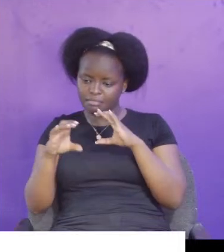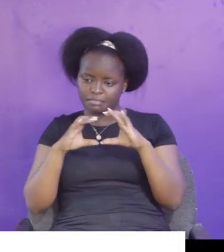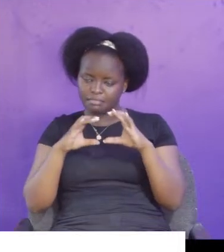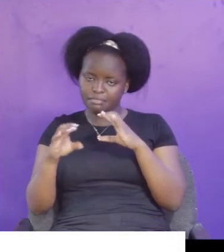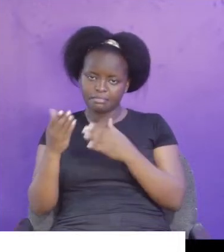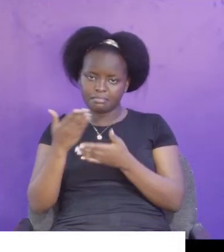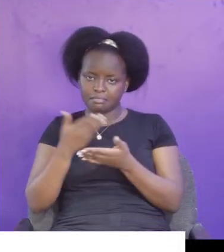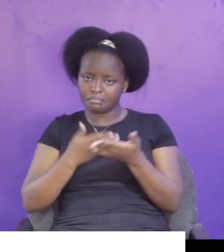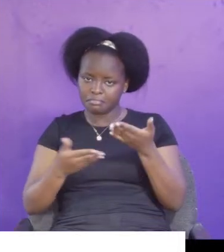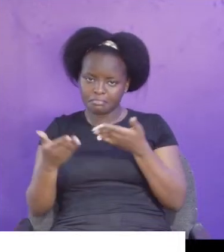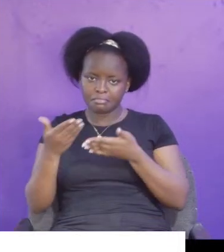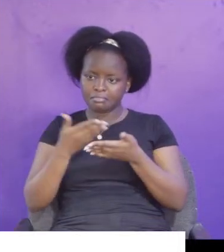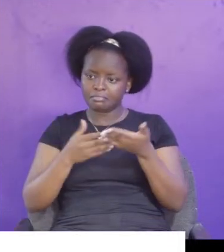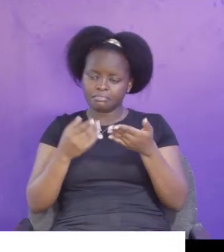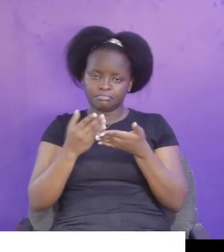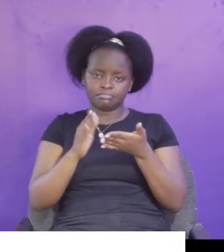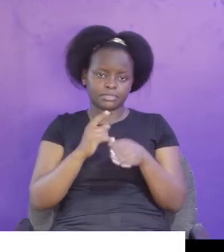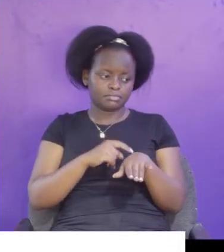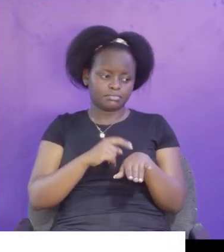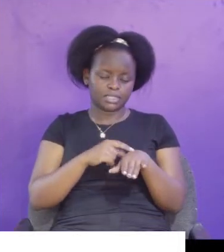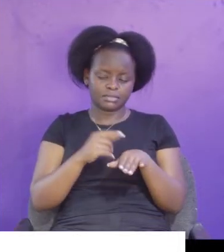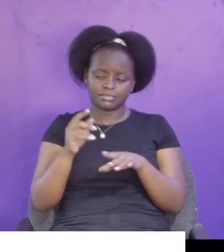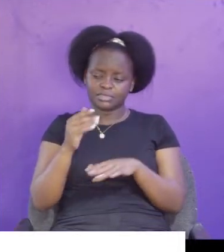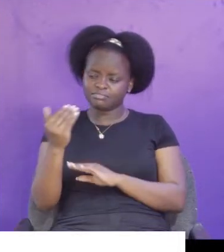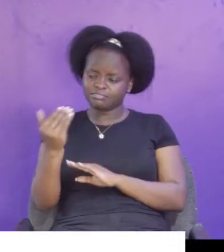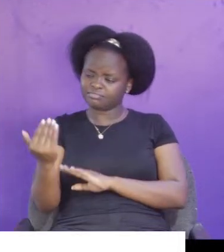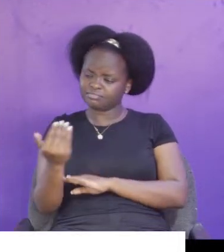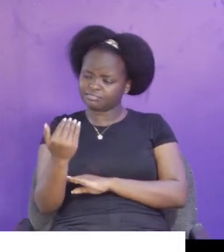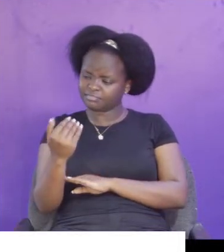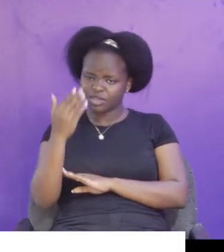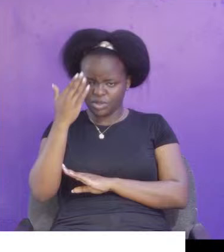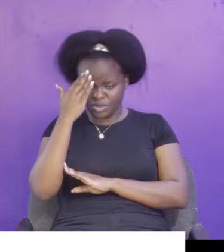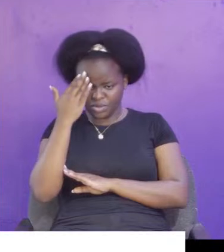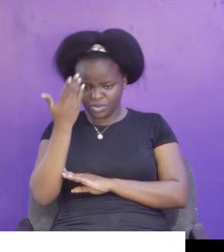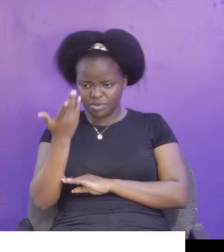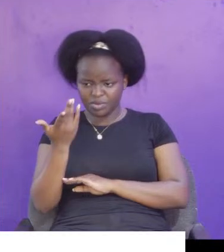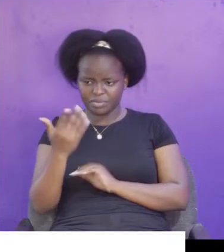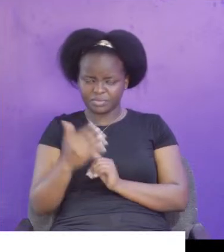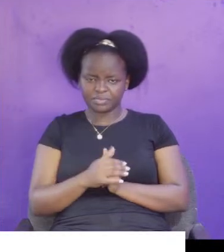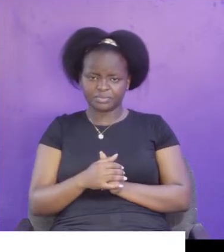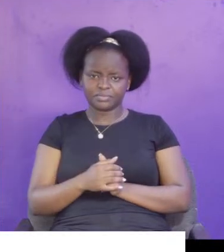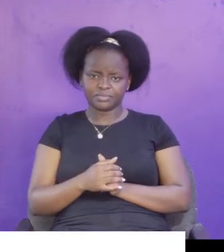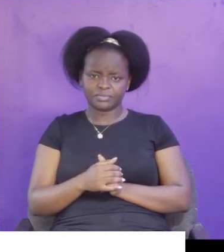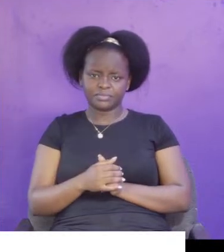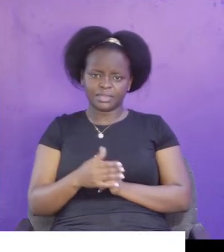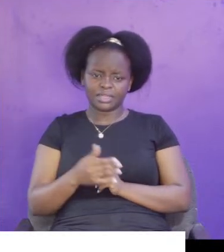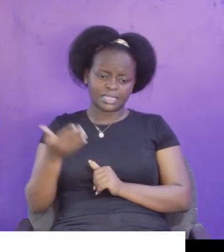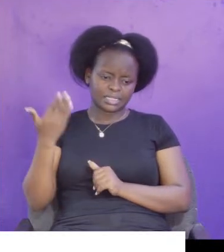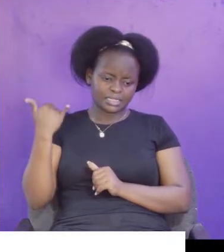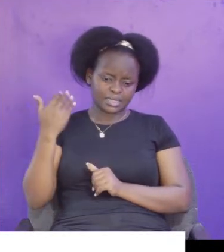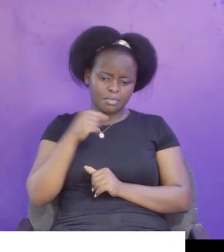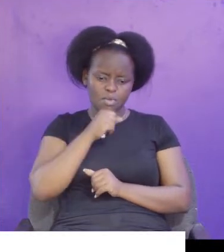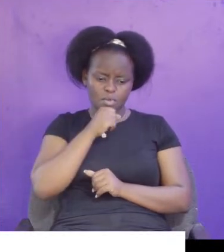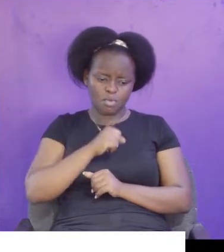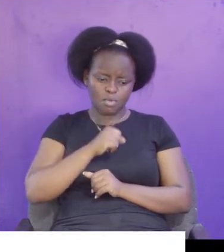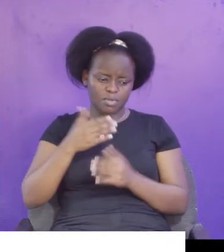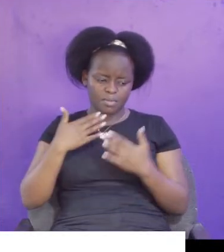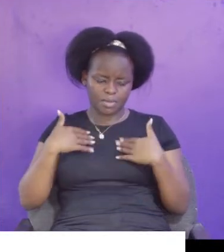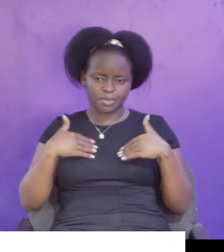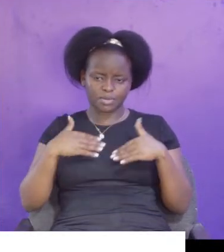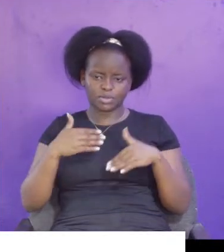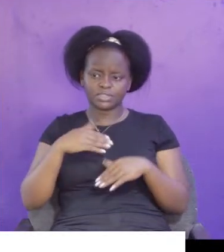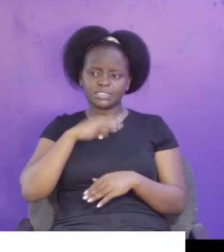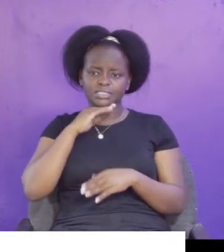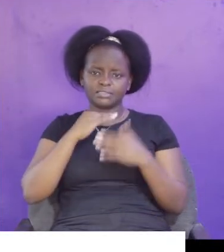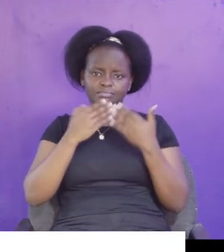saa ingine tulikuwa tunajiuliza, unajua jamani, wale wazee ambao wameenda,